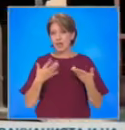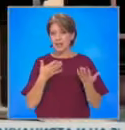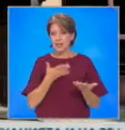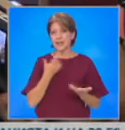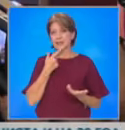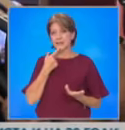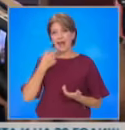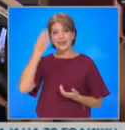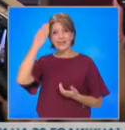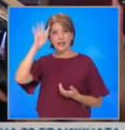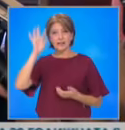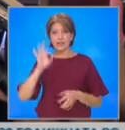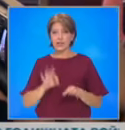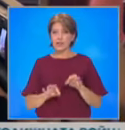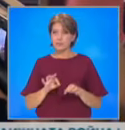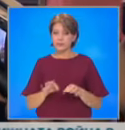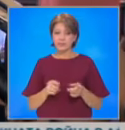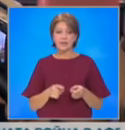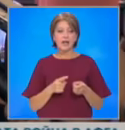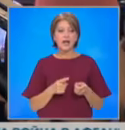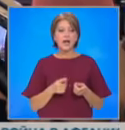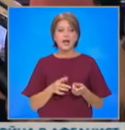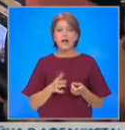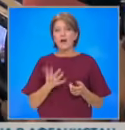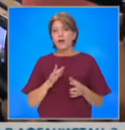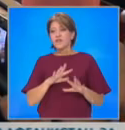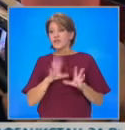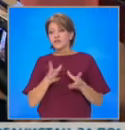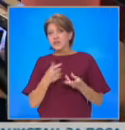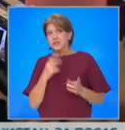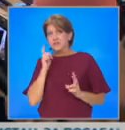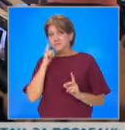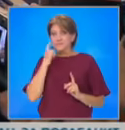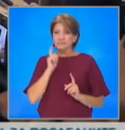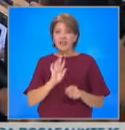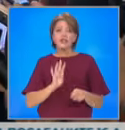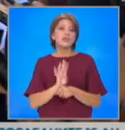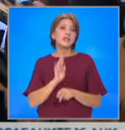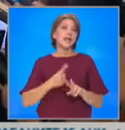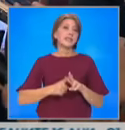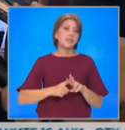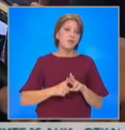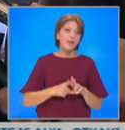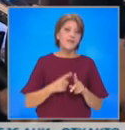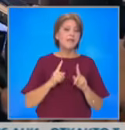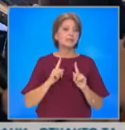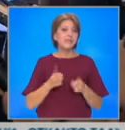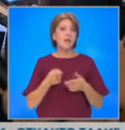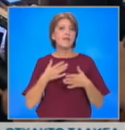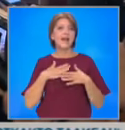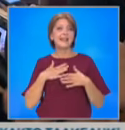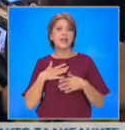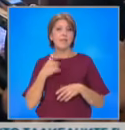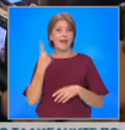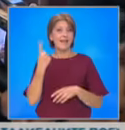президентските избори. Мнозинството като че ли се обединява по-скоро около датата 14 ноември, тъй като трябва да има една седмица